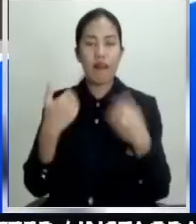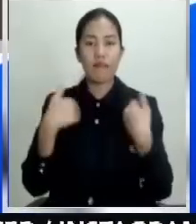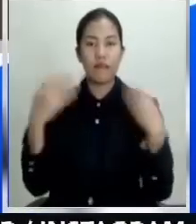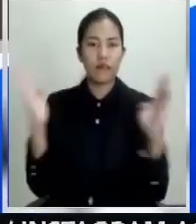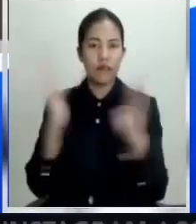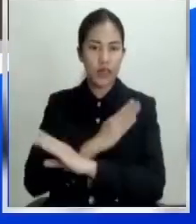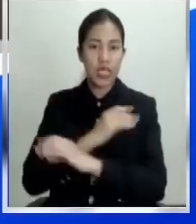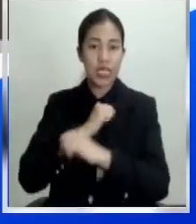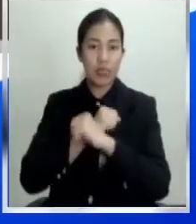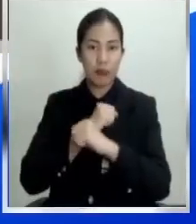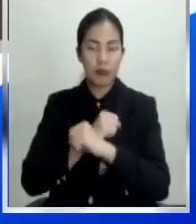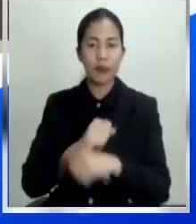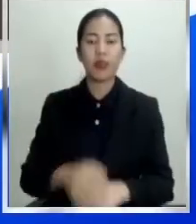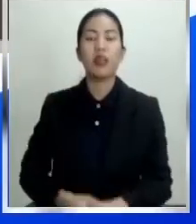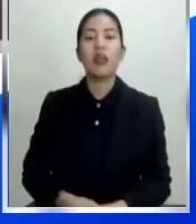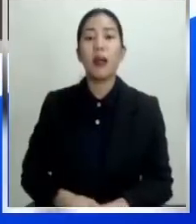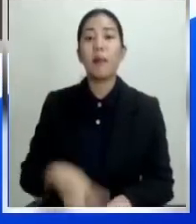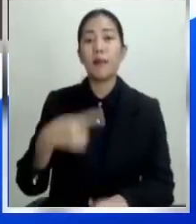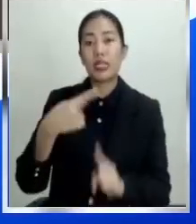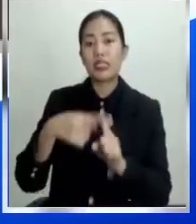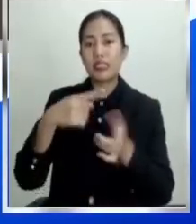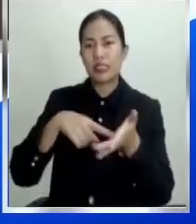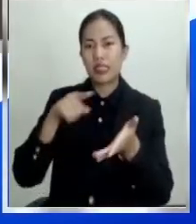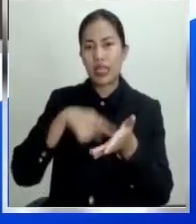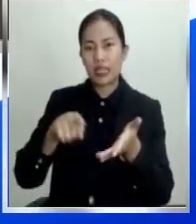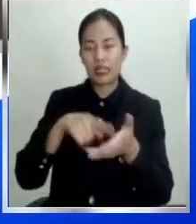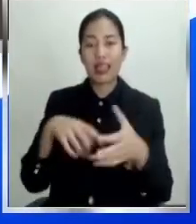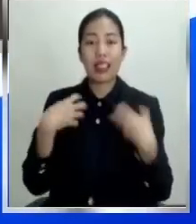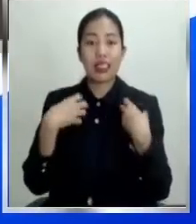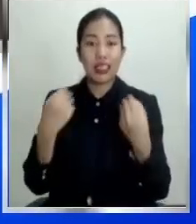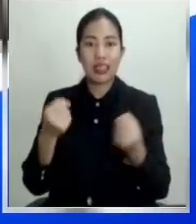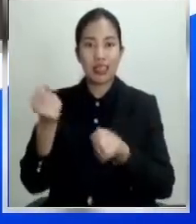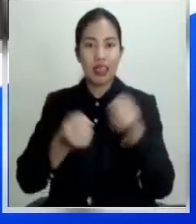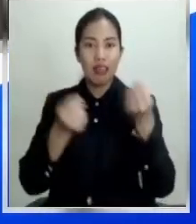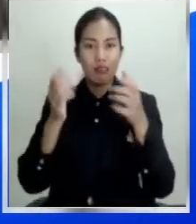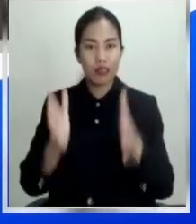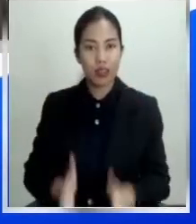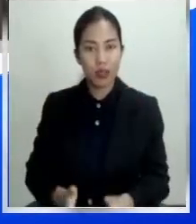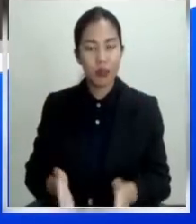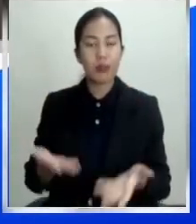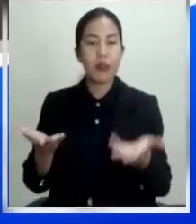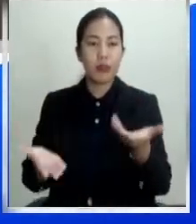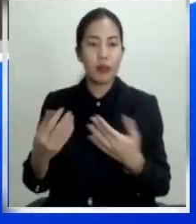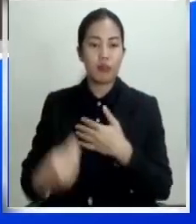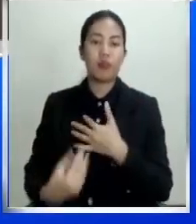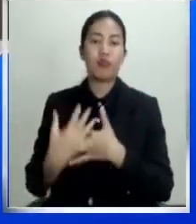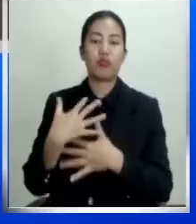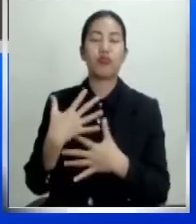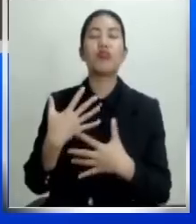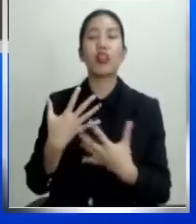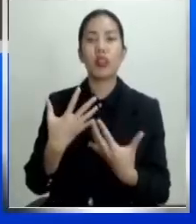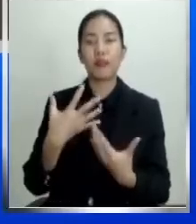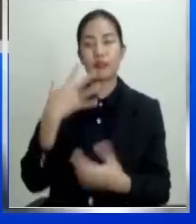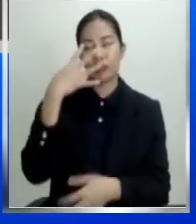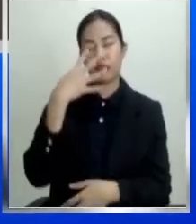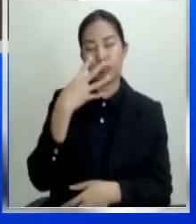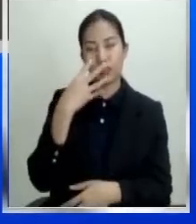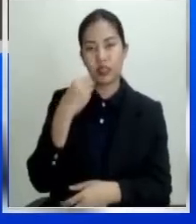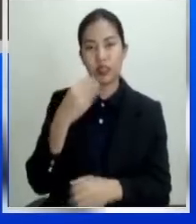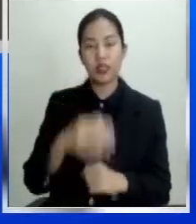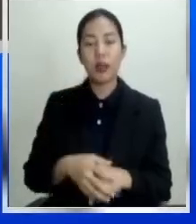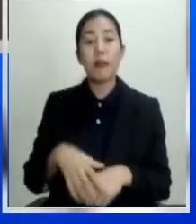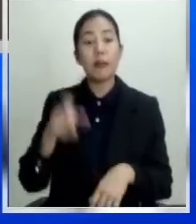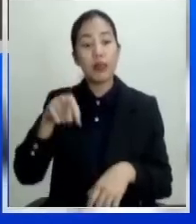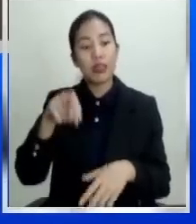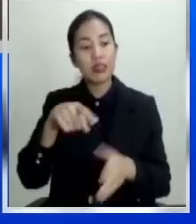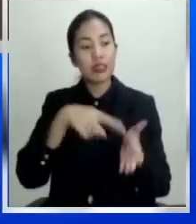ang kalusugan ng mga driver na pwede makaapekto sa kanilang pagkaantok. Bus drivers should be screened if they have